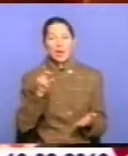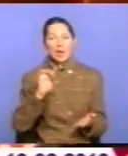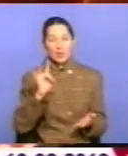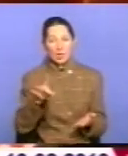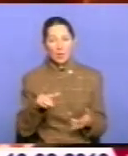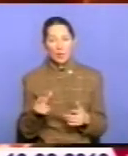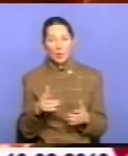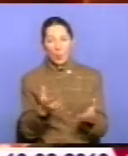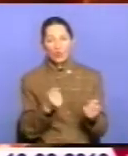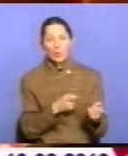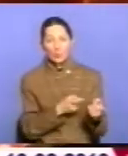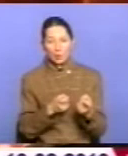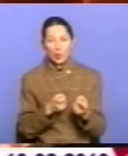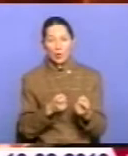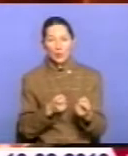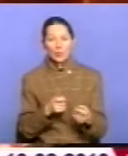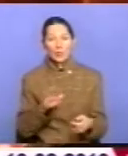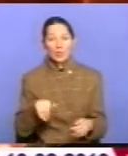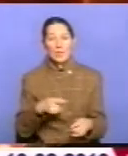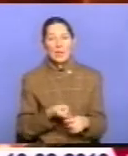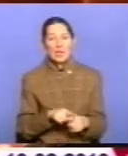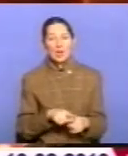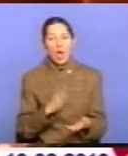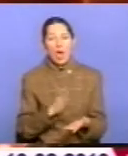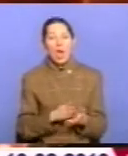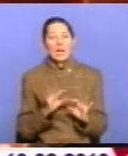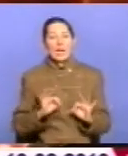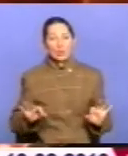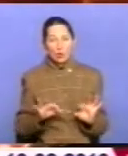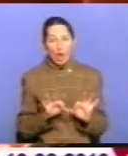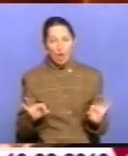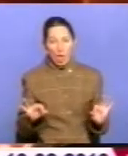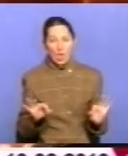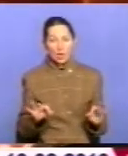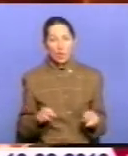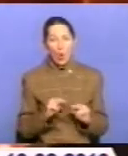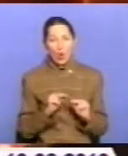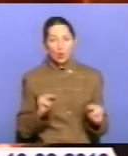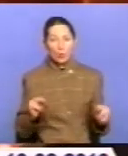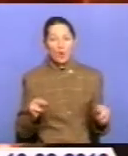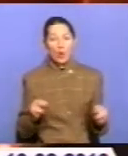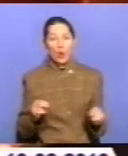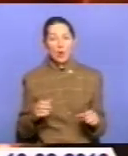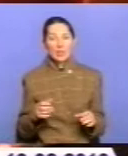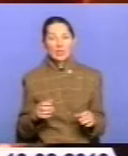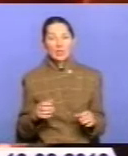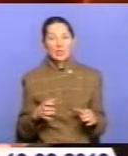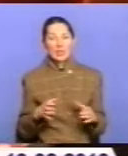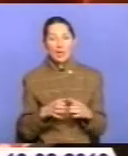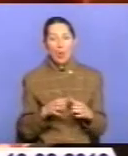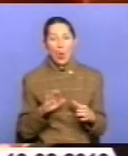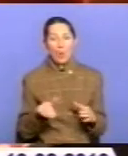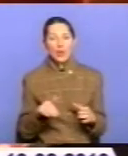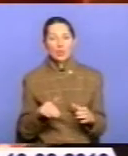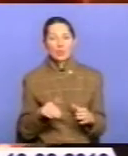наряду, получаємо зброю. Потім після того йде інструктаж до бойового наряду. Потім розвід